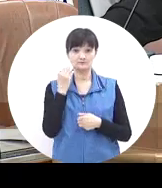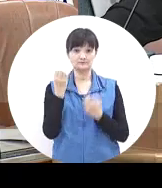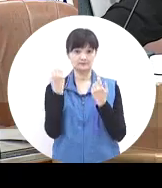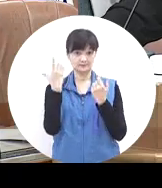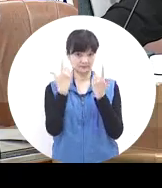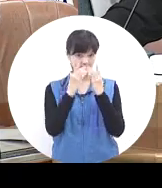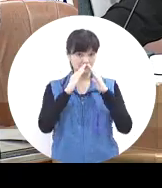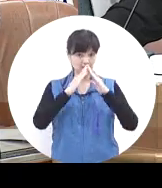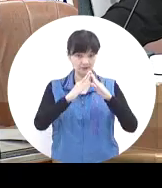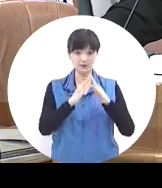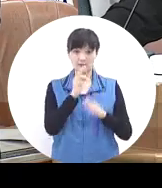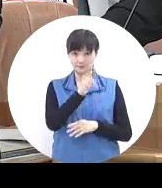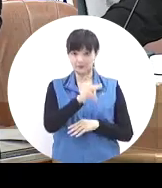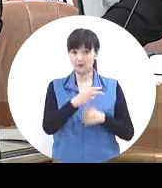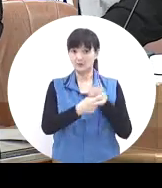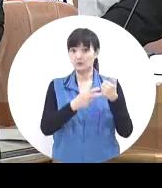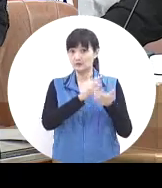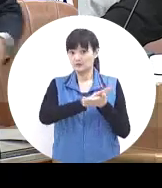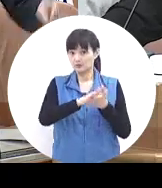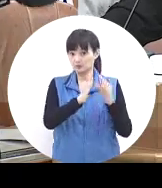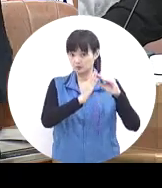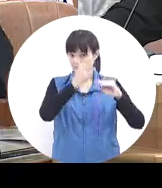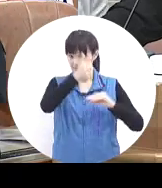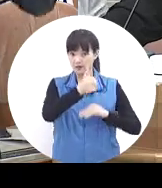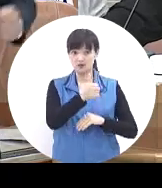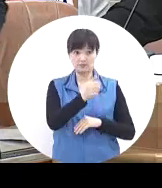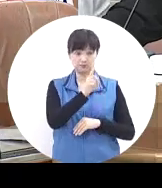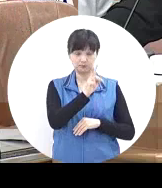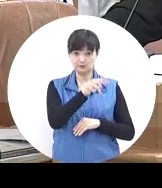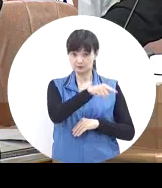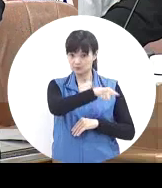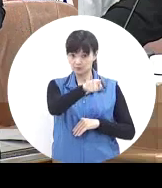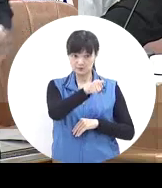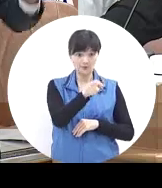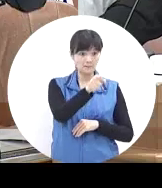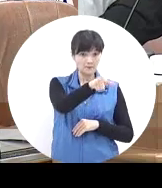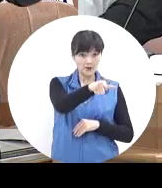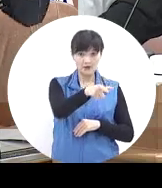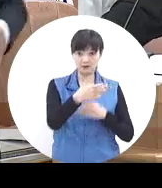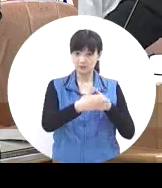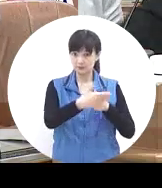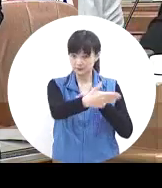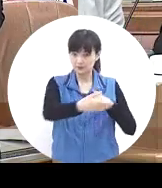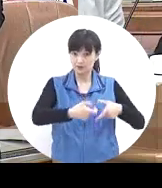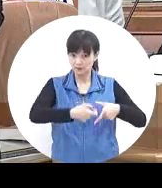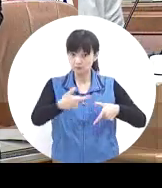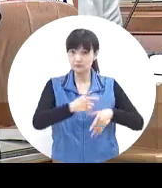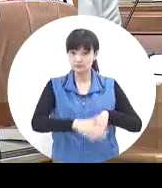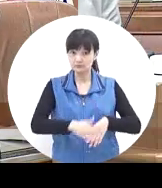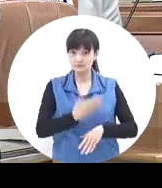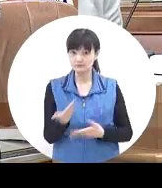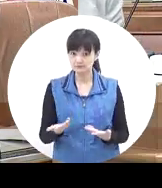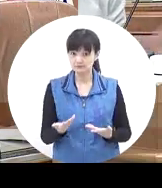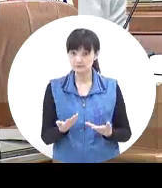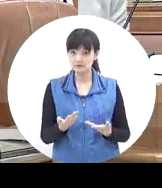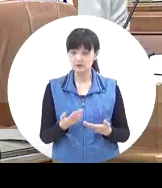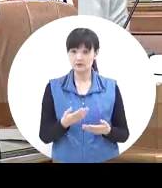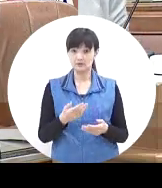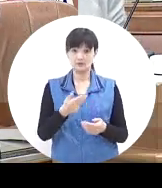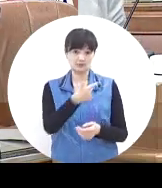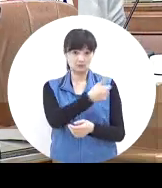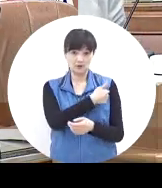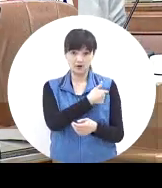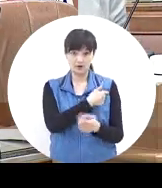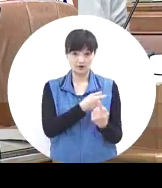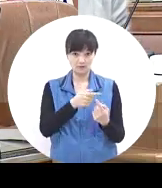哦，如果卫生局局长你去采购，要不要公布我们的采购一剂是多少钱？会不会公布？ 这样两款，你